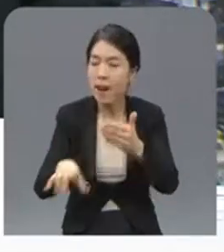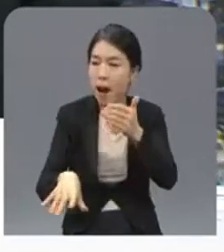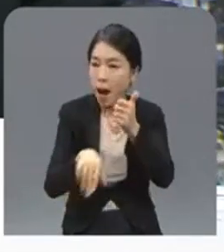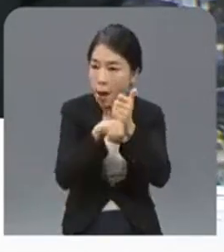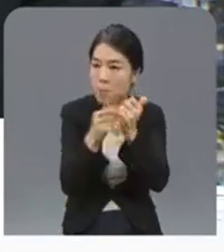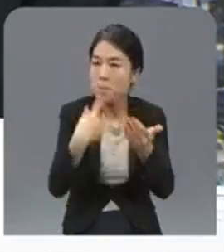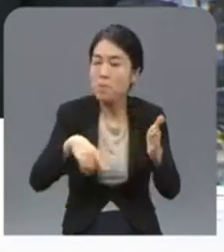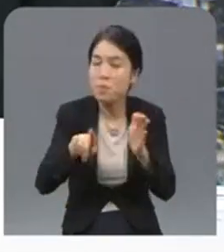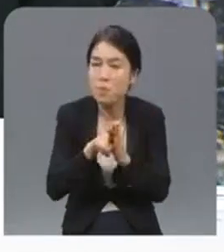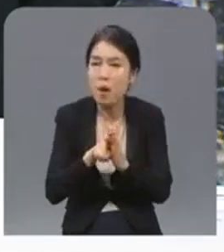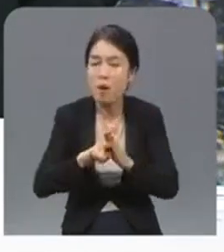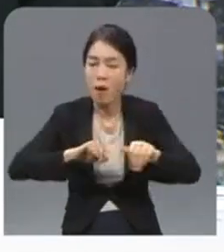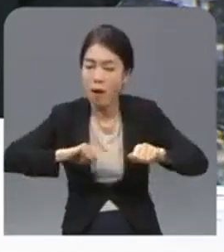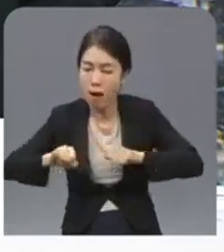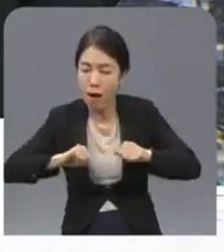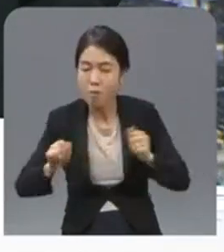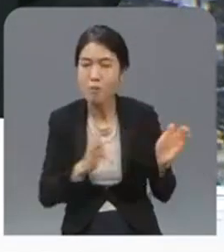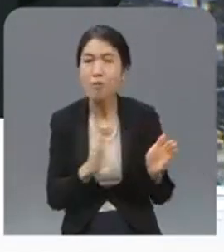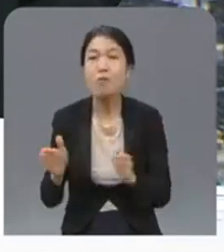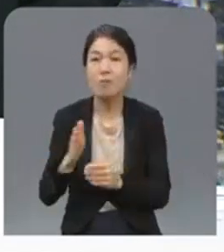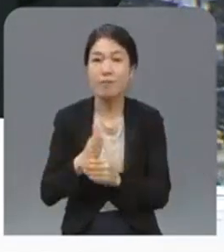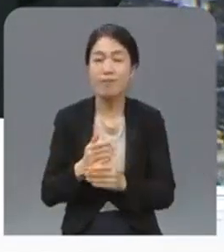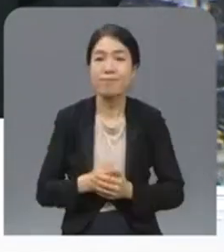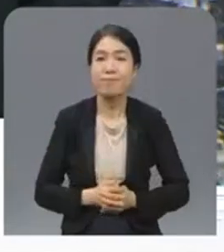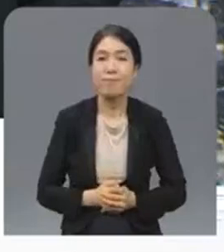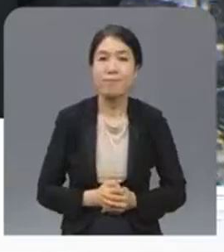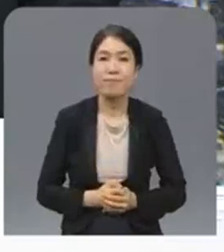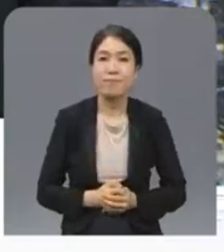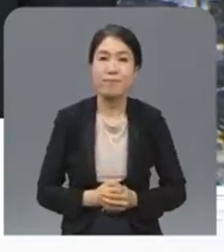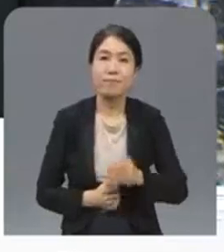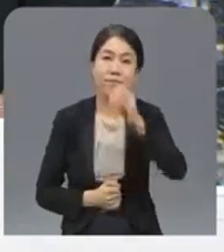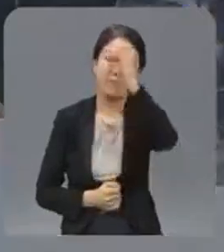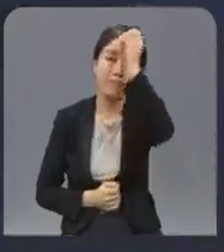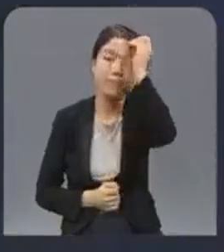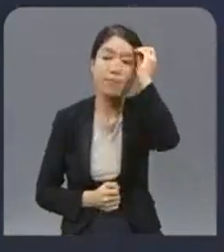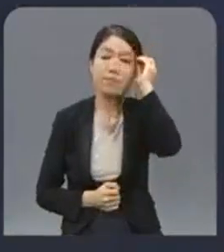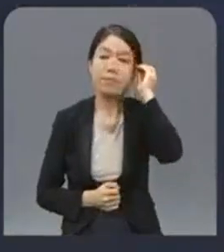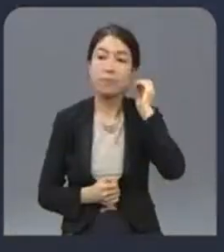준비가 분주한 모습입니다. 하선아 기자가 취재했습니다.